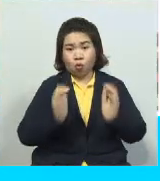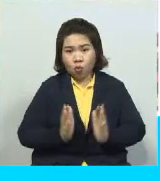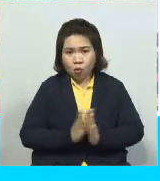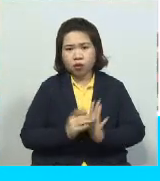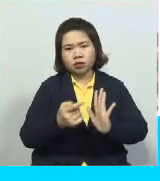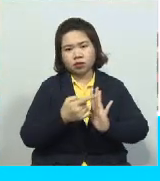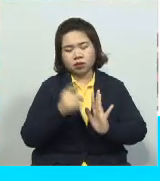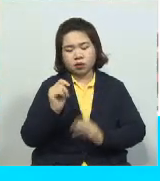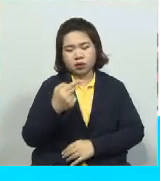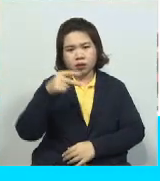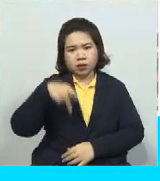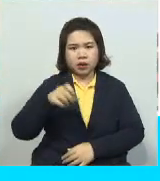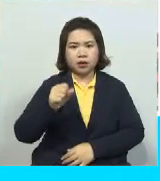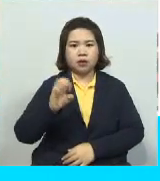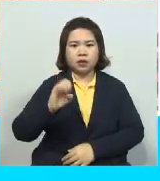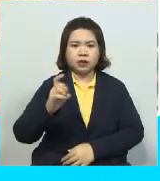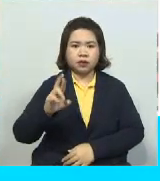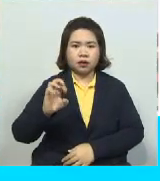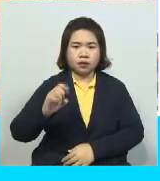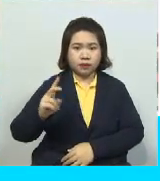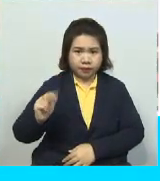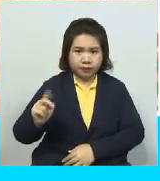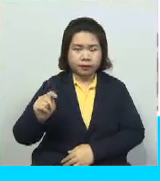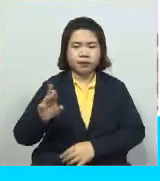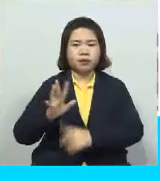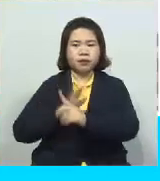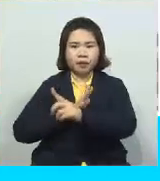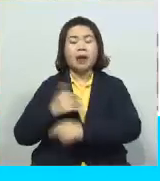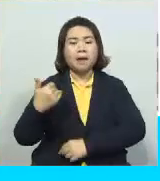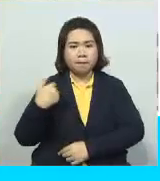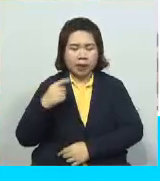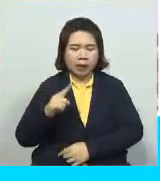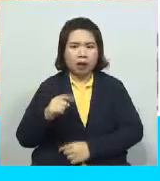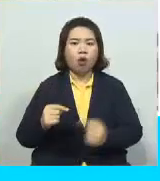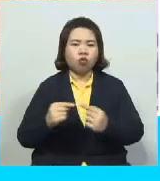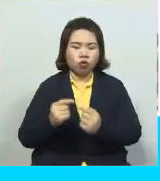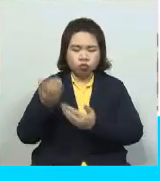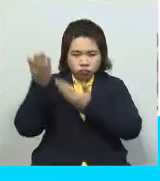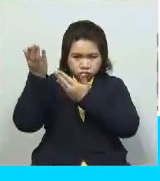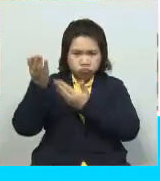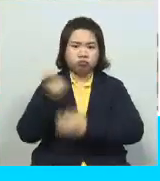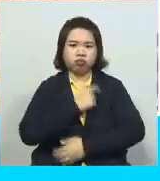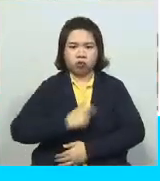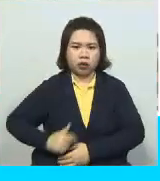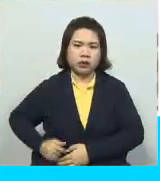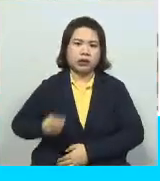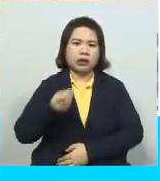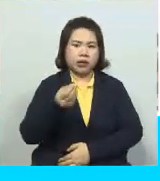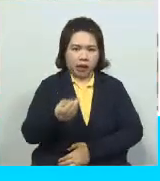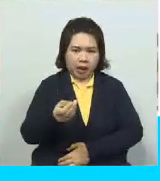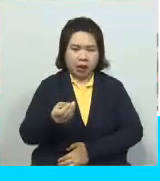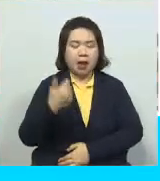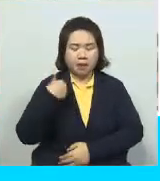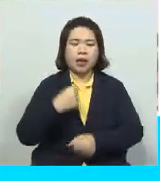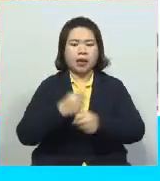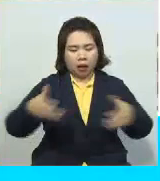างๆตรงเนี้ยก็มาลงตรงนี้ก็จะมีนับเป็นพระมหากรุณาธิคุณของพระองค์ท่านก็จะมีจัดโรงครัว